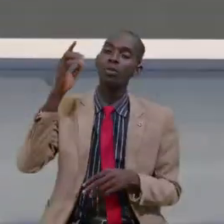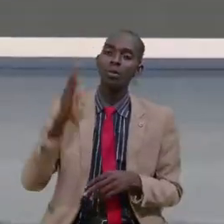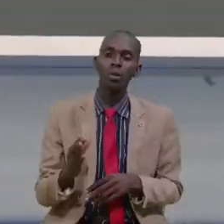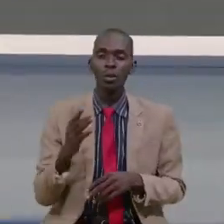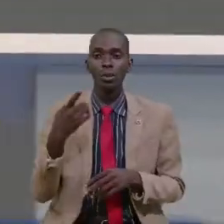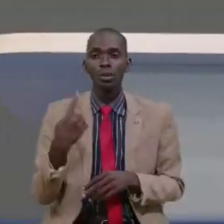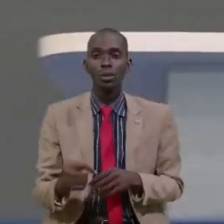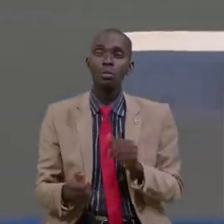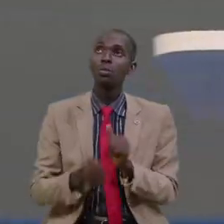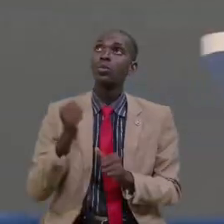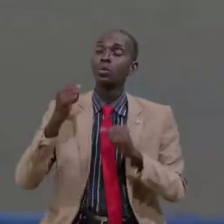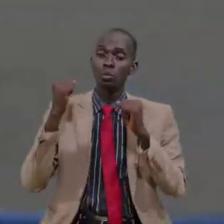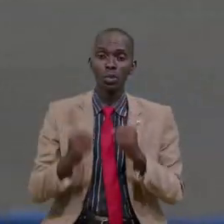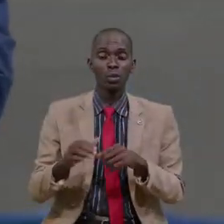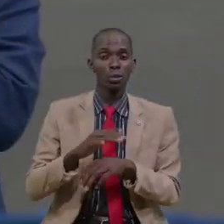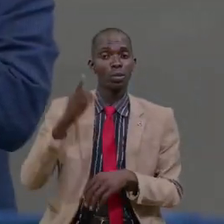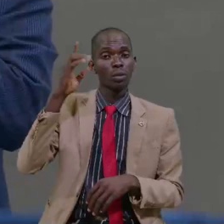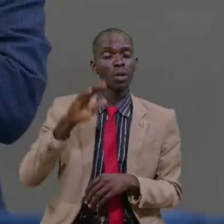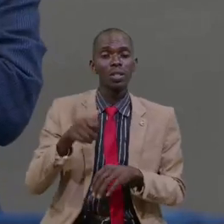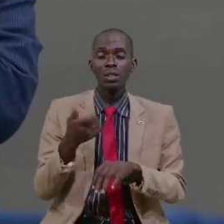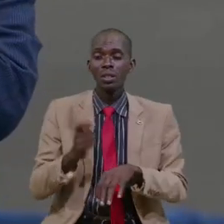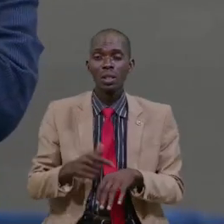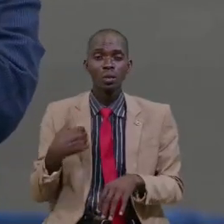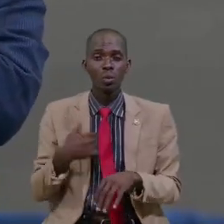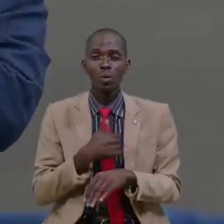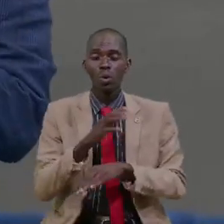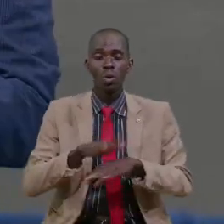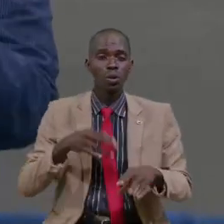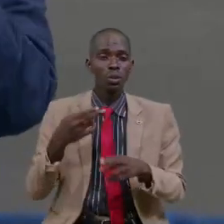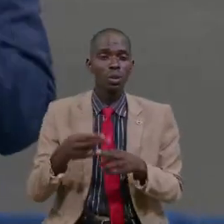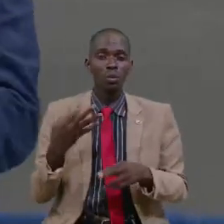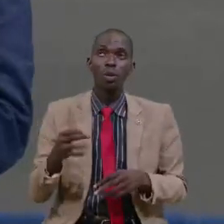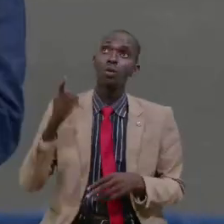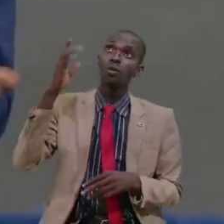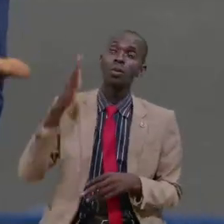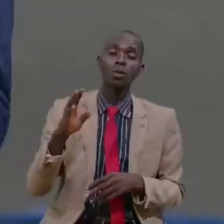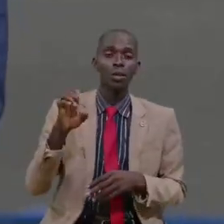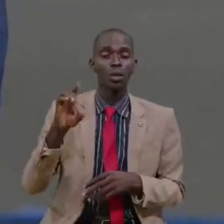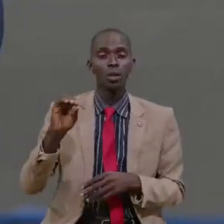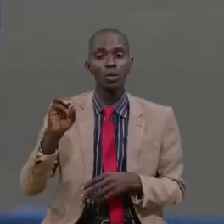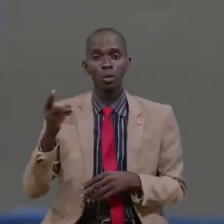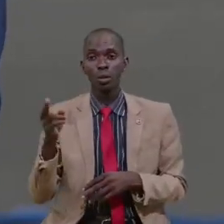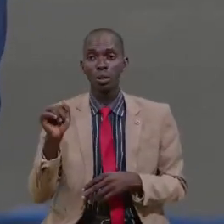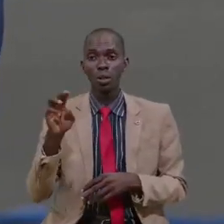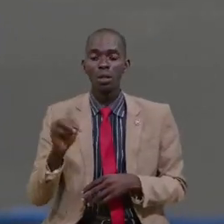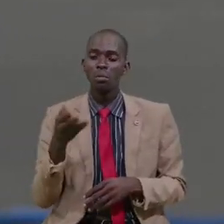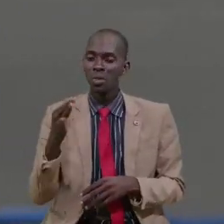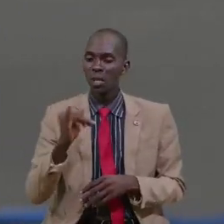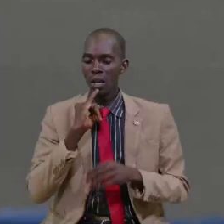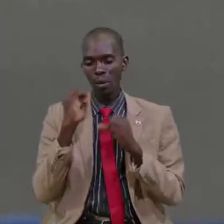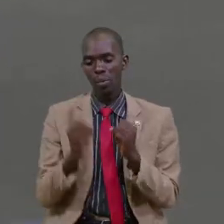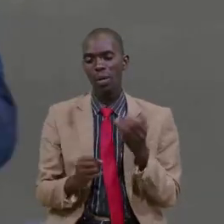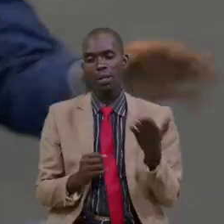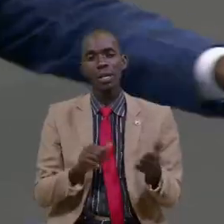l'El Shaddai. Il y a la puissance là-bas. Partout nous mentionnons le nom de Dieu, Elohim. Il y a la puissance